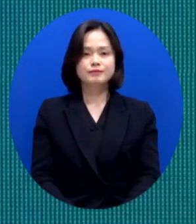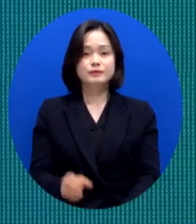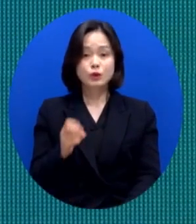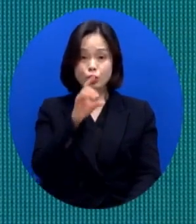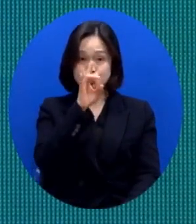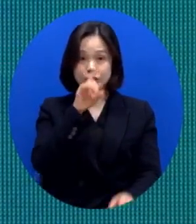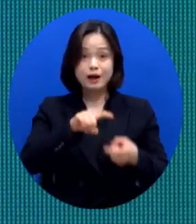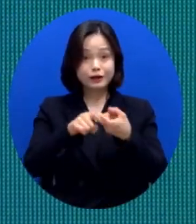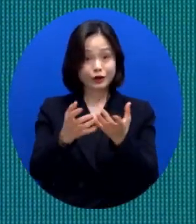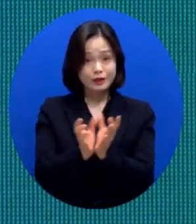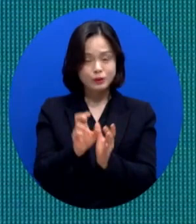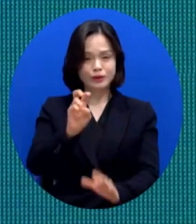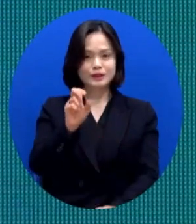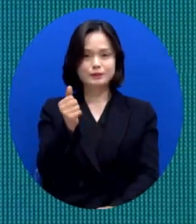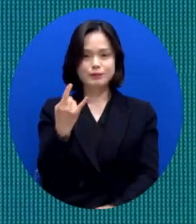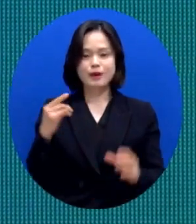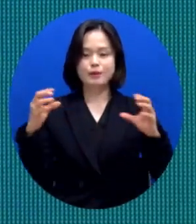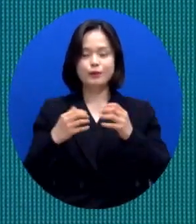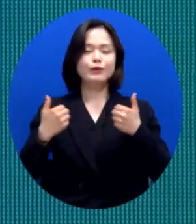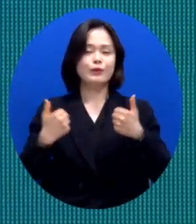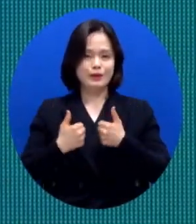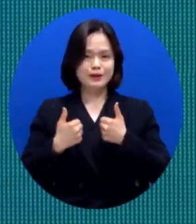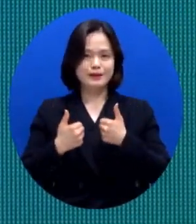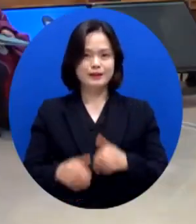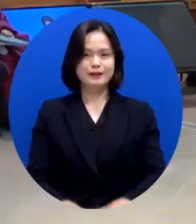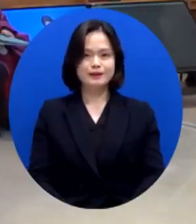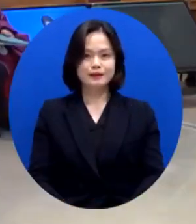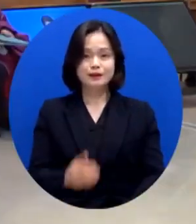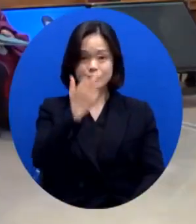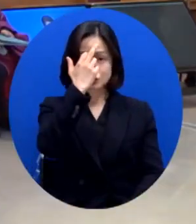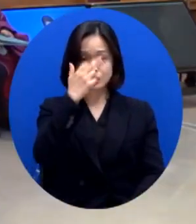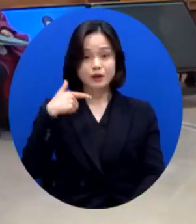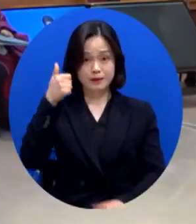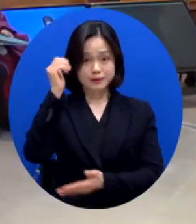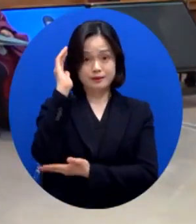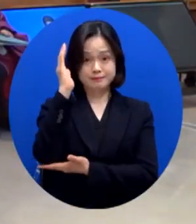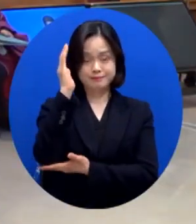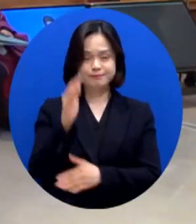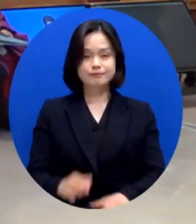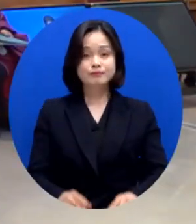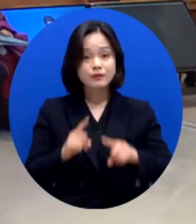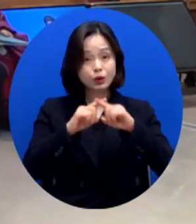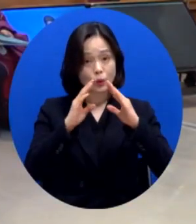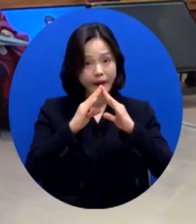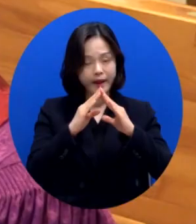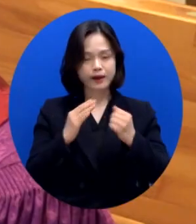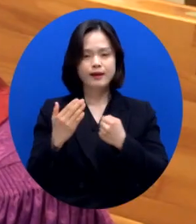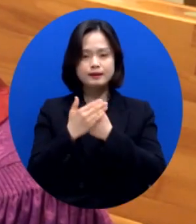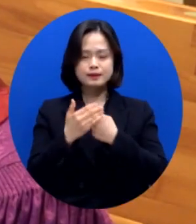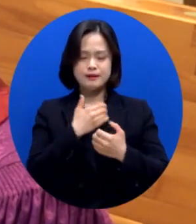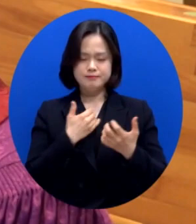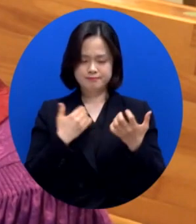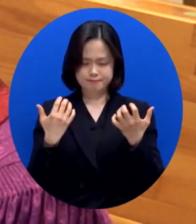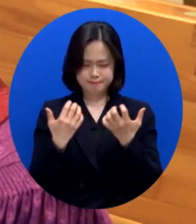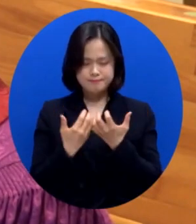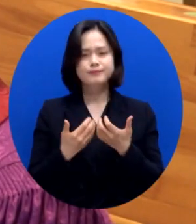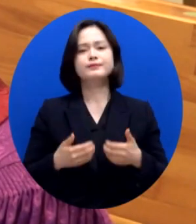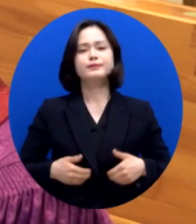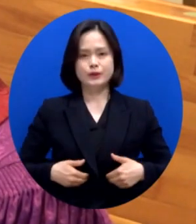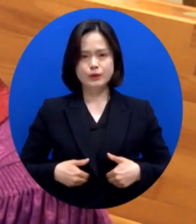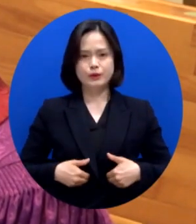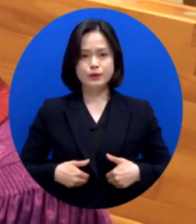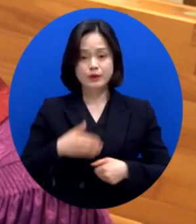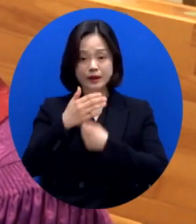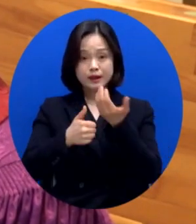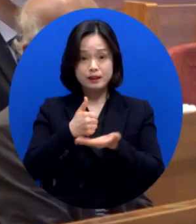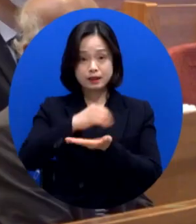개최했습니다. 개회예배에서 말씀을 전한 광주교회 최종호 감독은 교회는 은혜의 자리에 머물러야 한다며 하나님과의